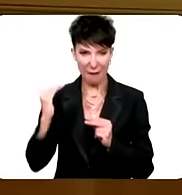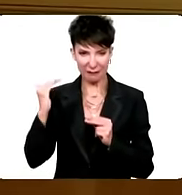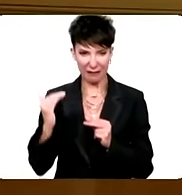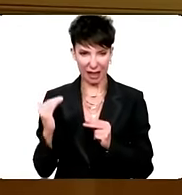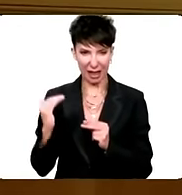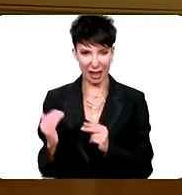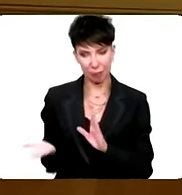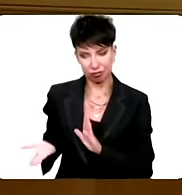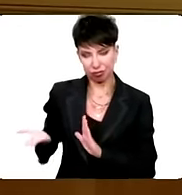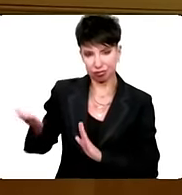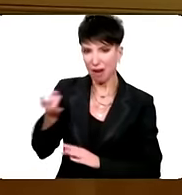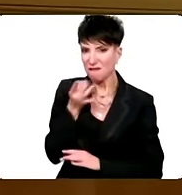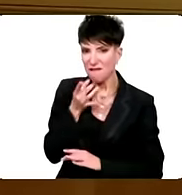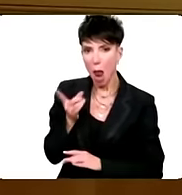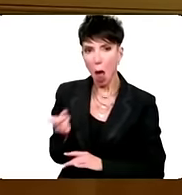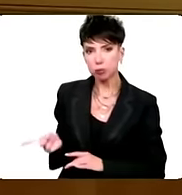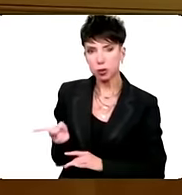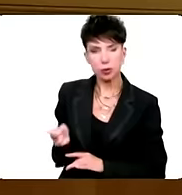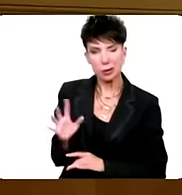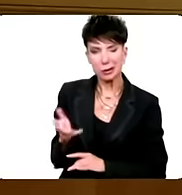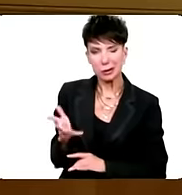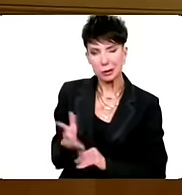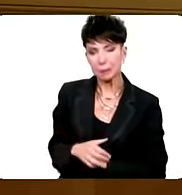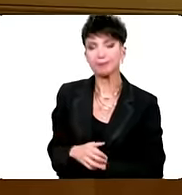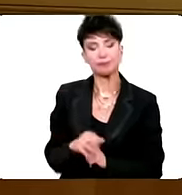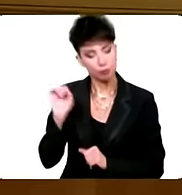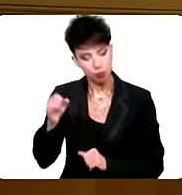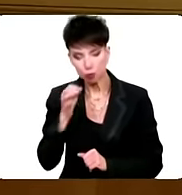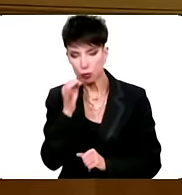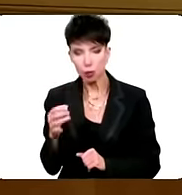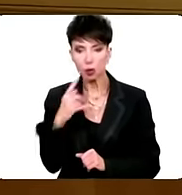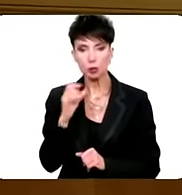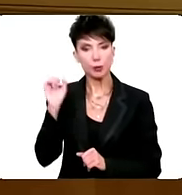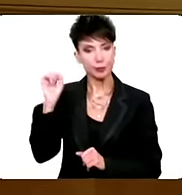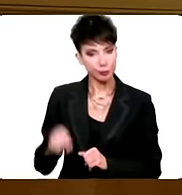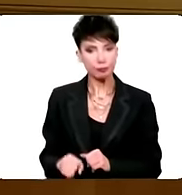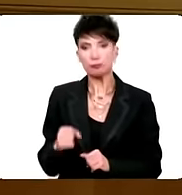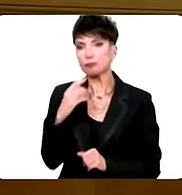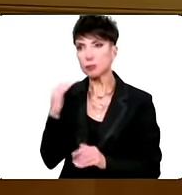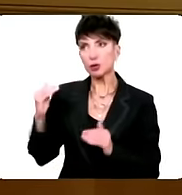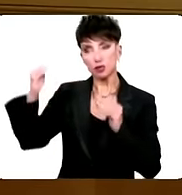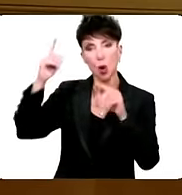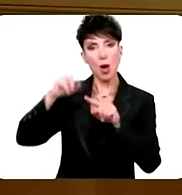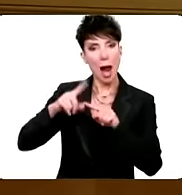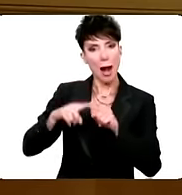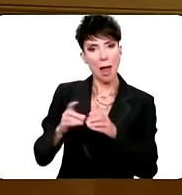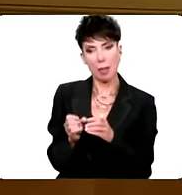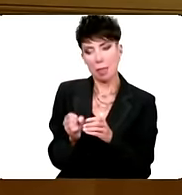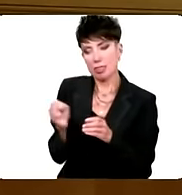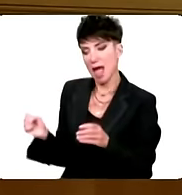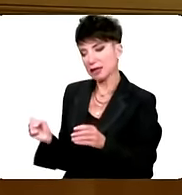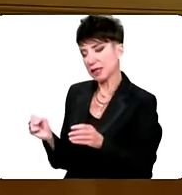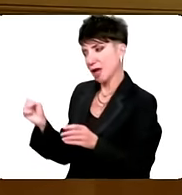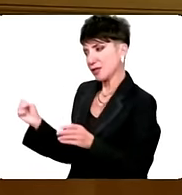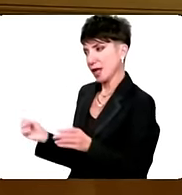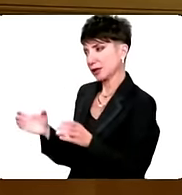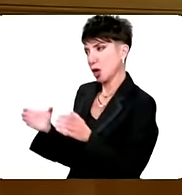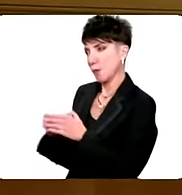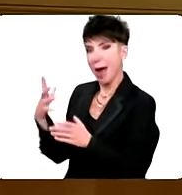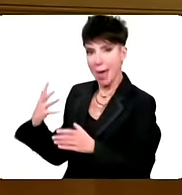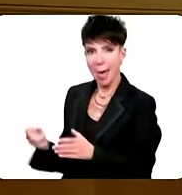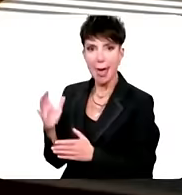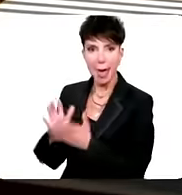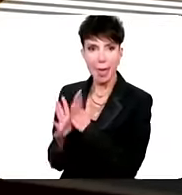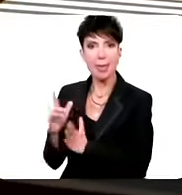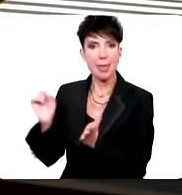συμπυκνωμένη δύναμη κομμάτων δεξιότερα της Νέας Δημοκρατίας στη Βόρεια Ελλάδα. Είναι κάτι το οποίο πρέπει να μας